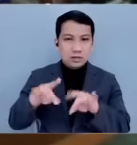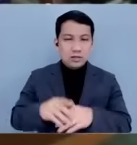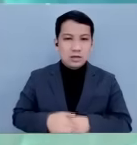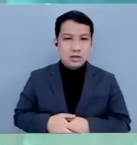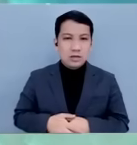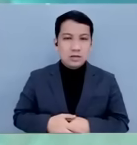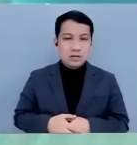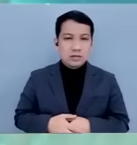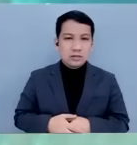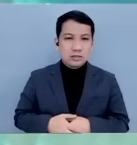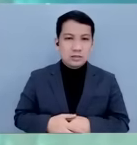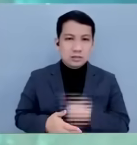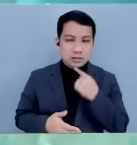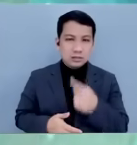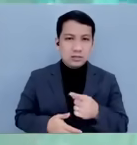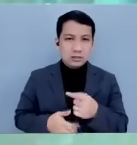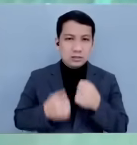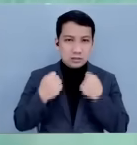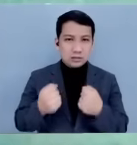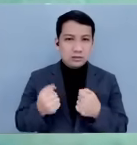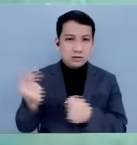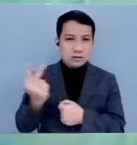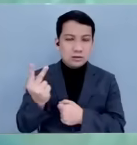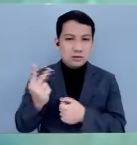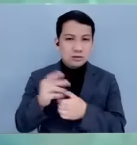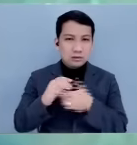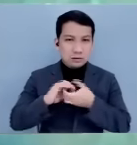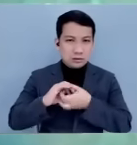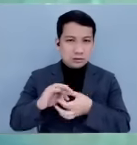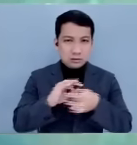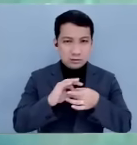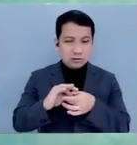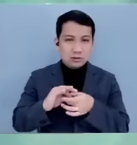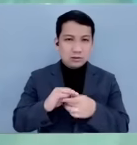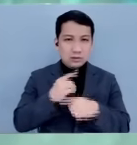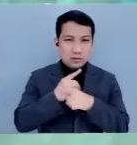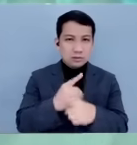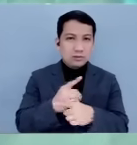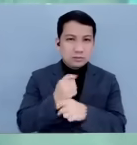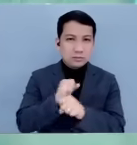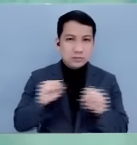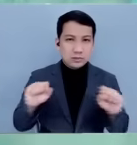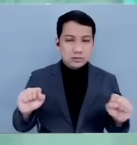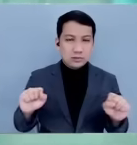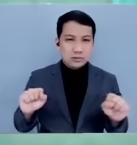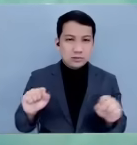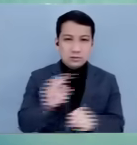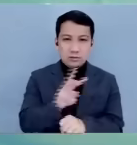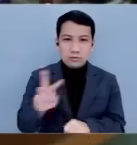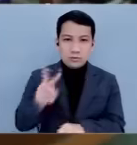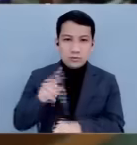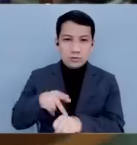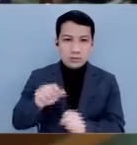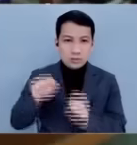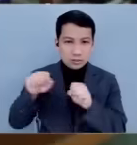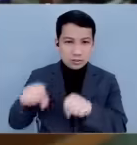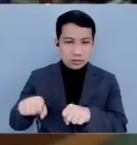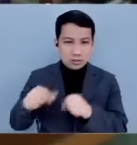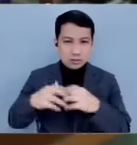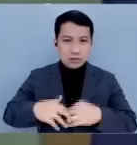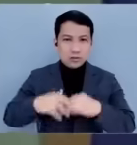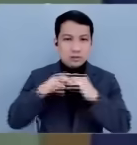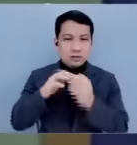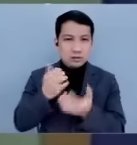Partikular daw na pinaigting ng dalawang bansa ang kooperasyon sa defense at security sa West Philippine Sea. Para naman mapalagong